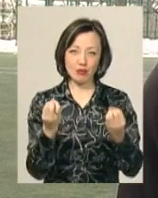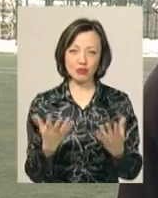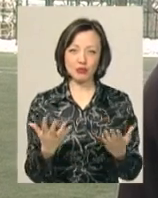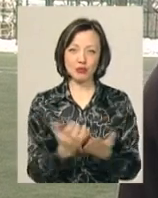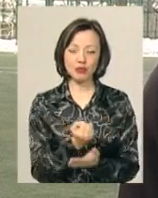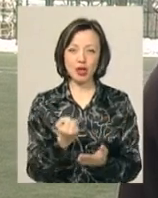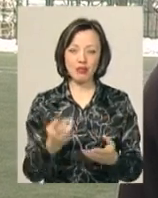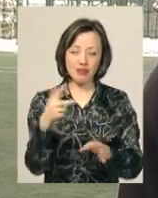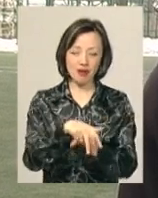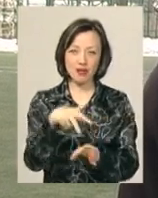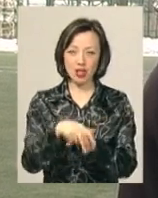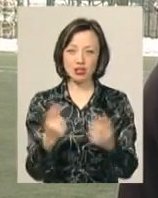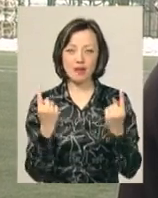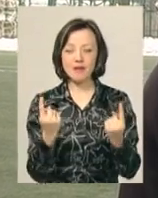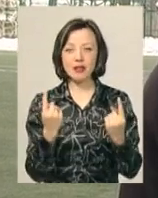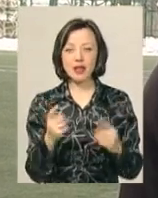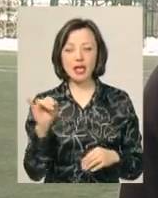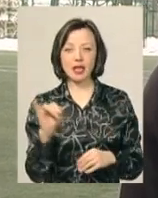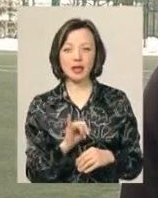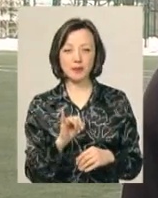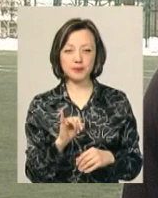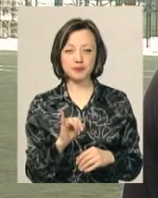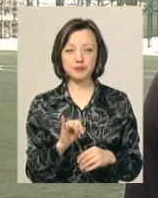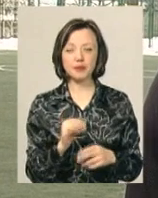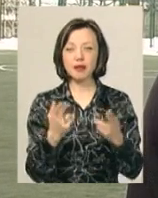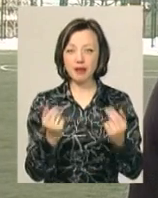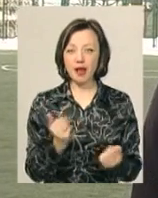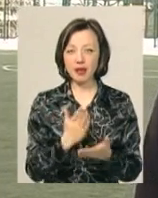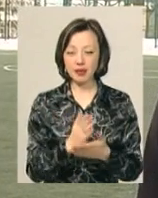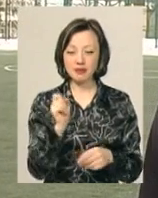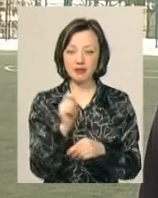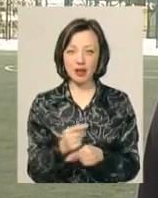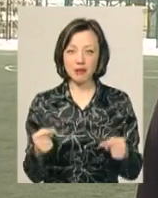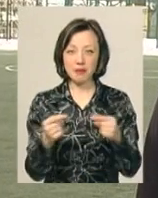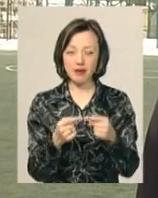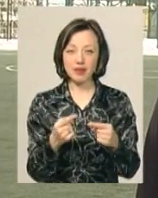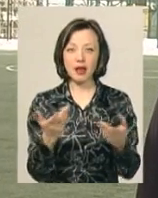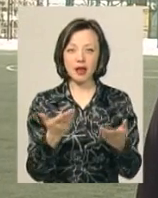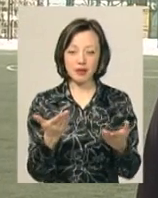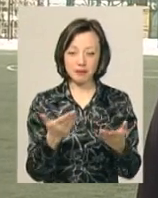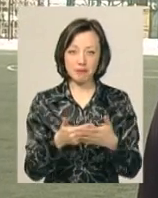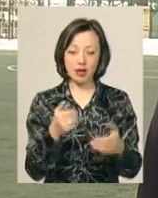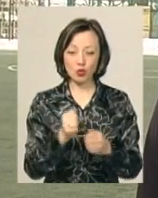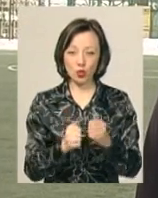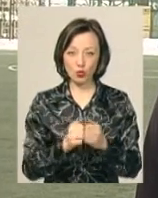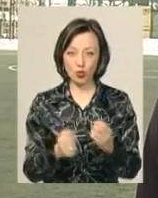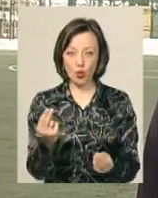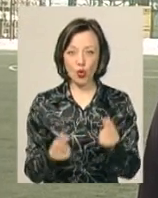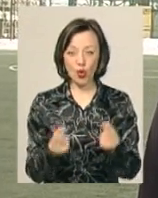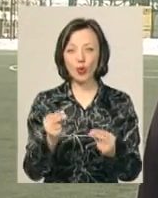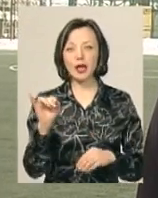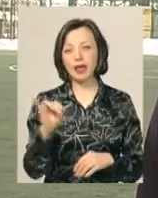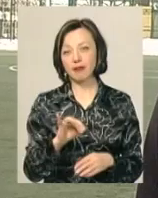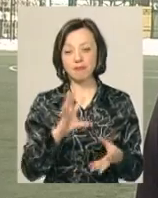отримують велику дозу навантаження. І тому так, в нас є якісь завдання певні на гру, які ми ставимо перед кожною грою. І,